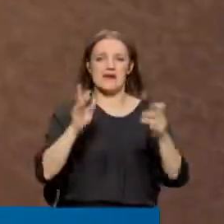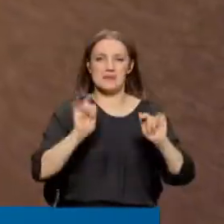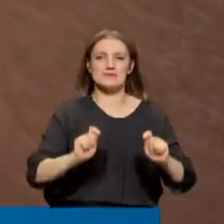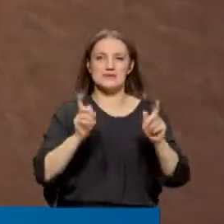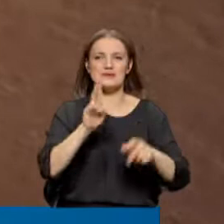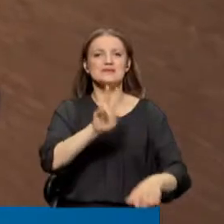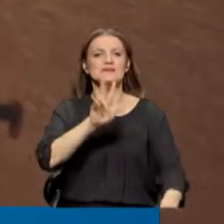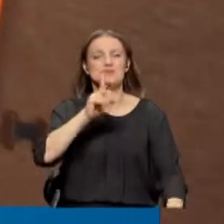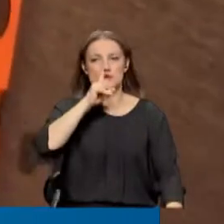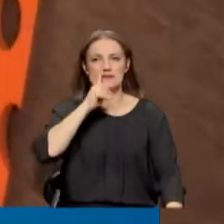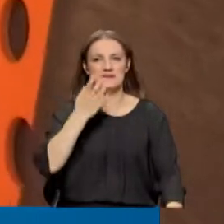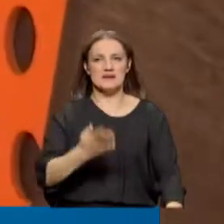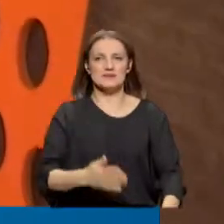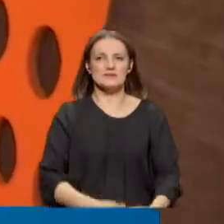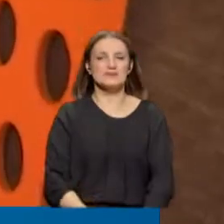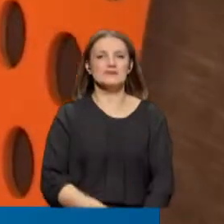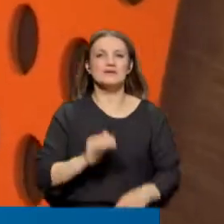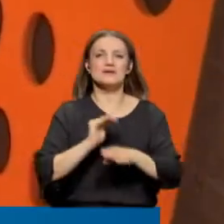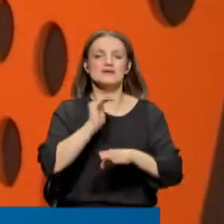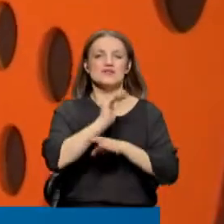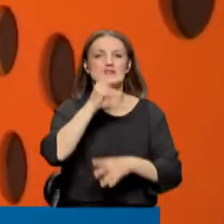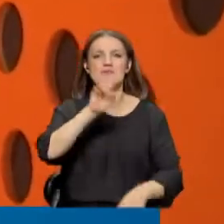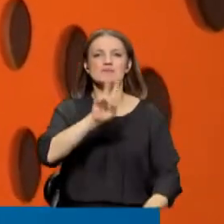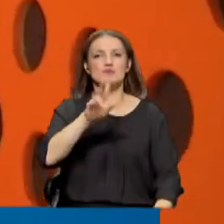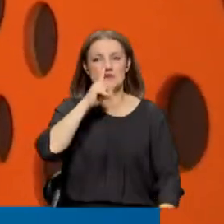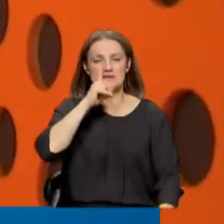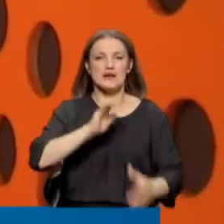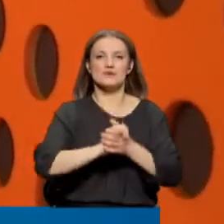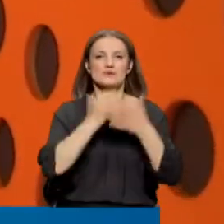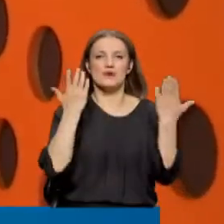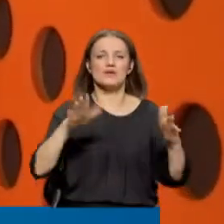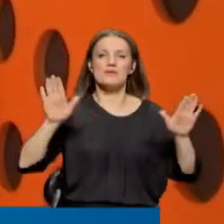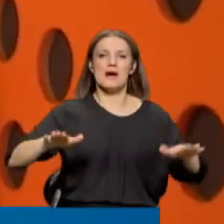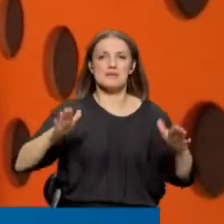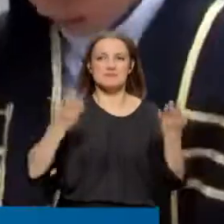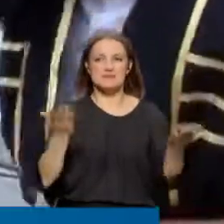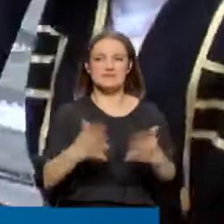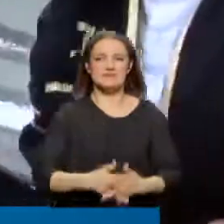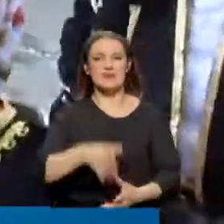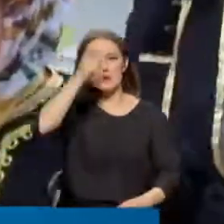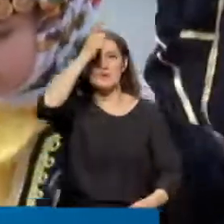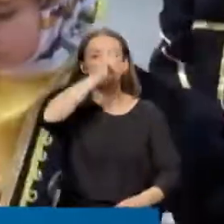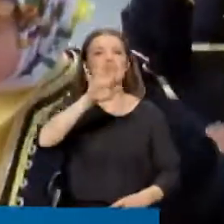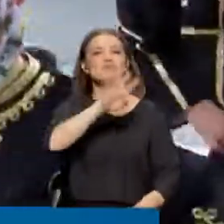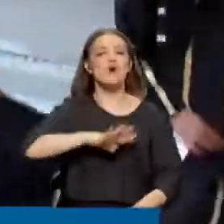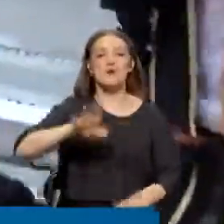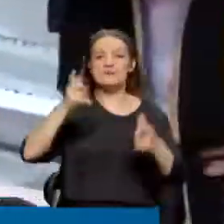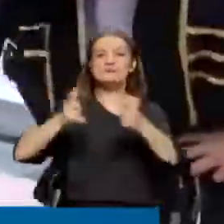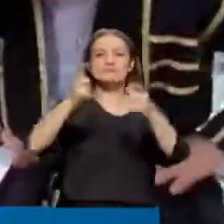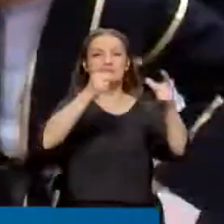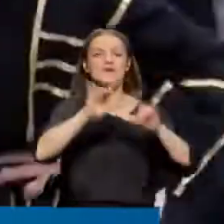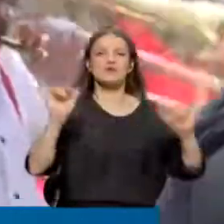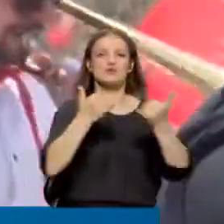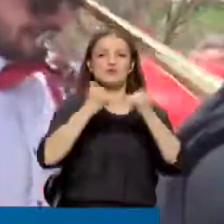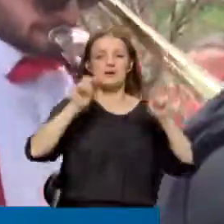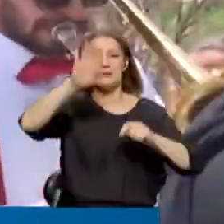çocuklar. 23 Nisan! Yaşasın 23 Nisan! Kutlu olsun bayramımız! Türkiye'nin dört bir yanında yapıldı